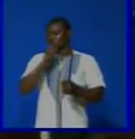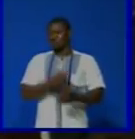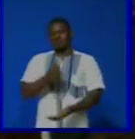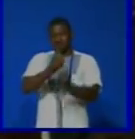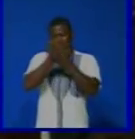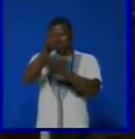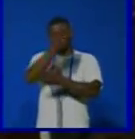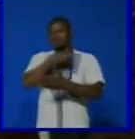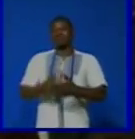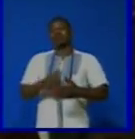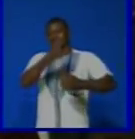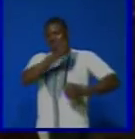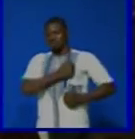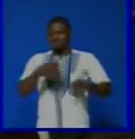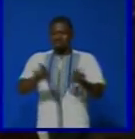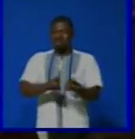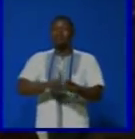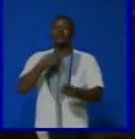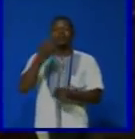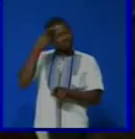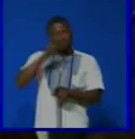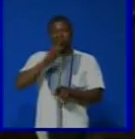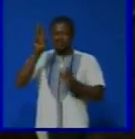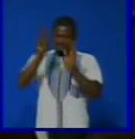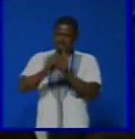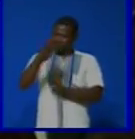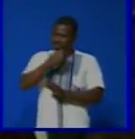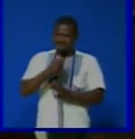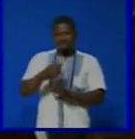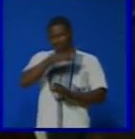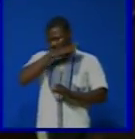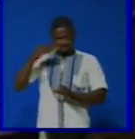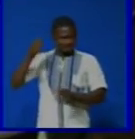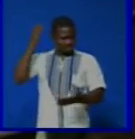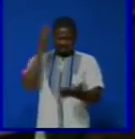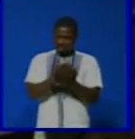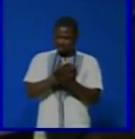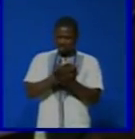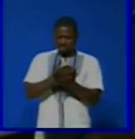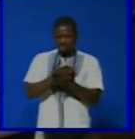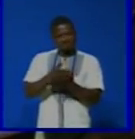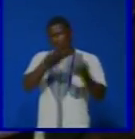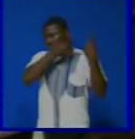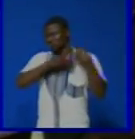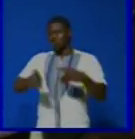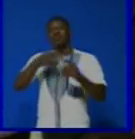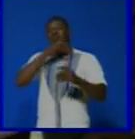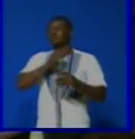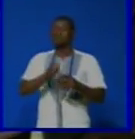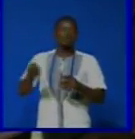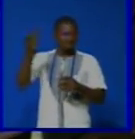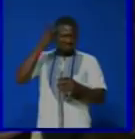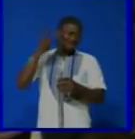pour vraiment que cet enfer-là soit loin de nous. Nous avons entendu ça depuis nos parents, nos anciens parents, nous avons entendu de ça. Si ce n'est pas